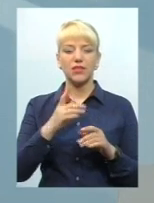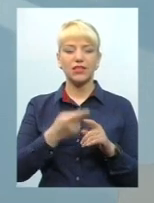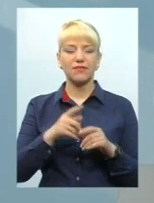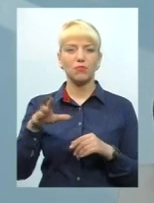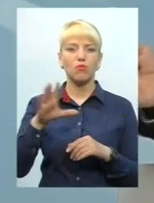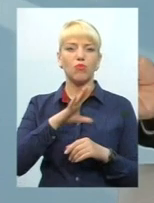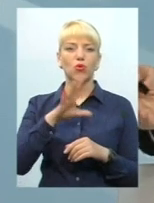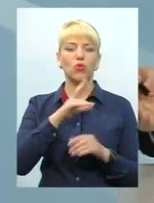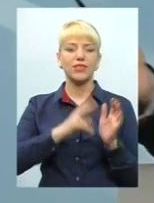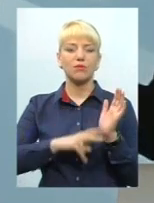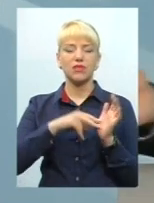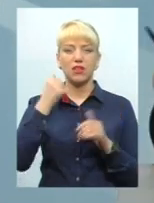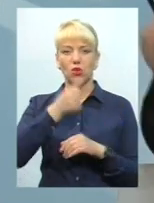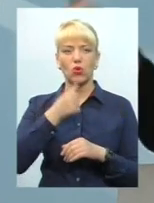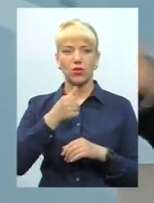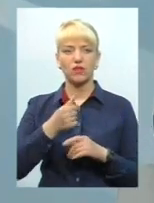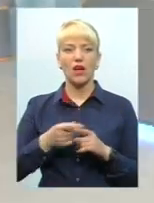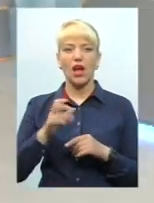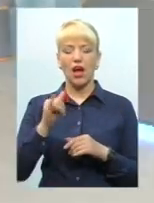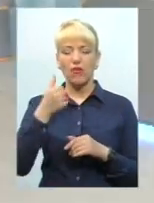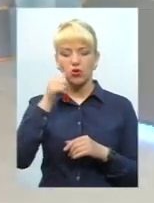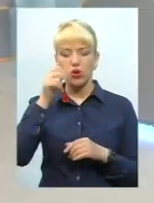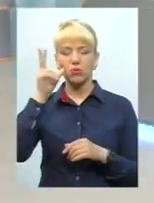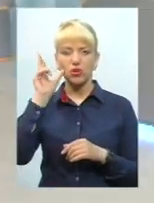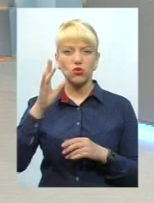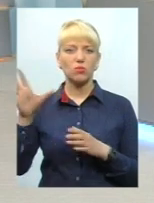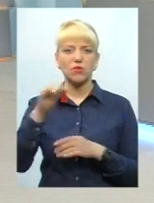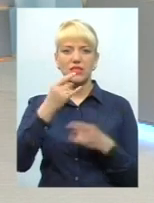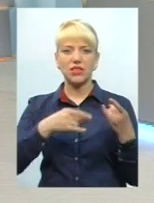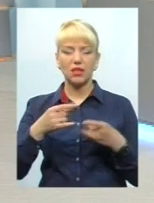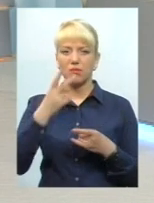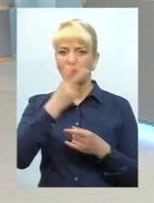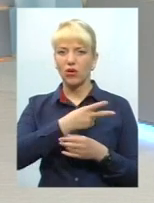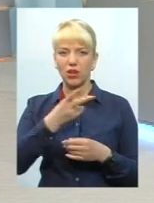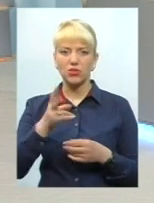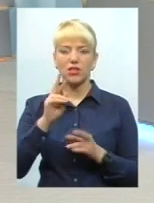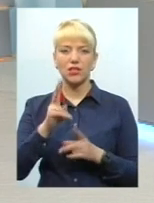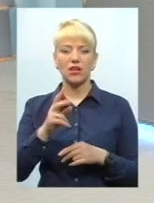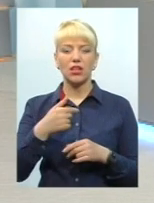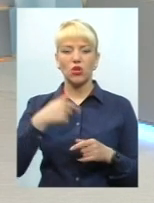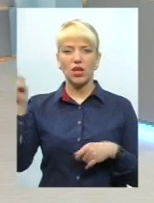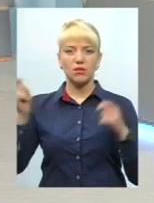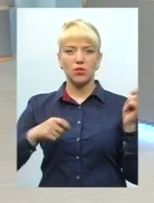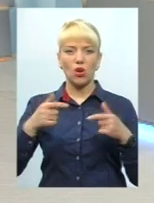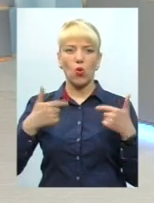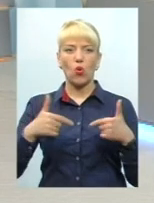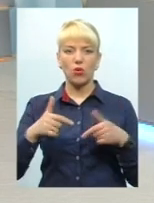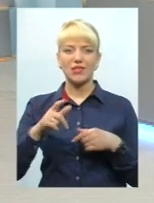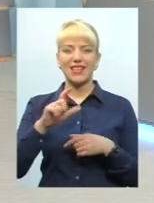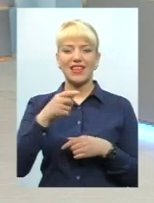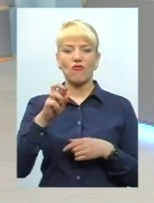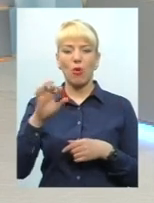тому. А вчора і позавчора ми дивимося по всіх наших телеканалах сюжети про те, як до нас приїжджають гості на Євробачення.